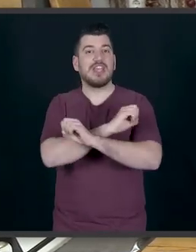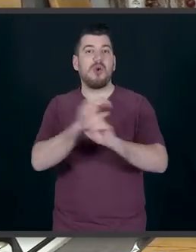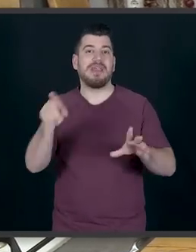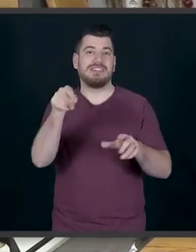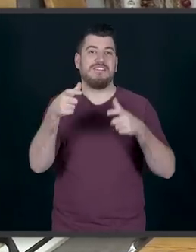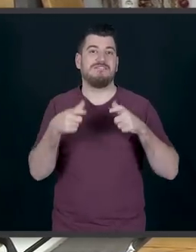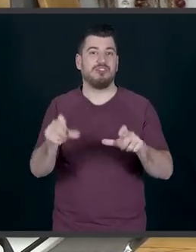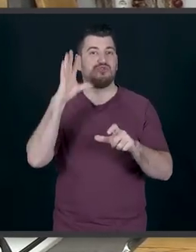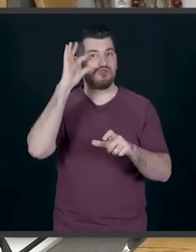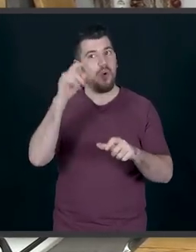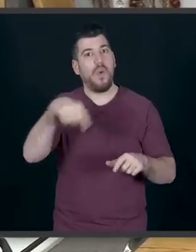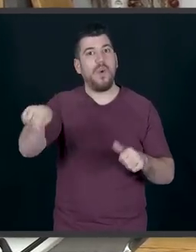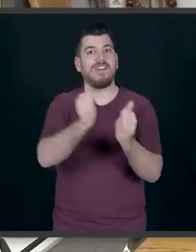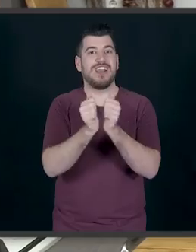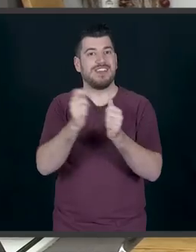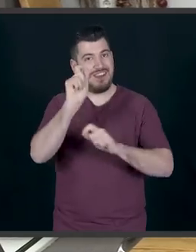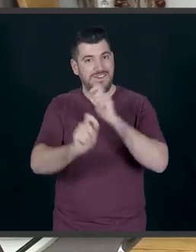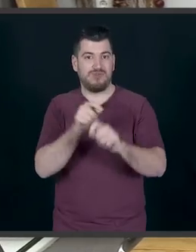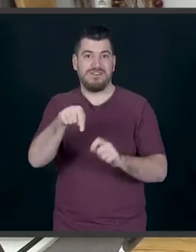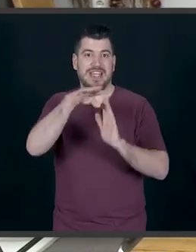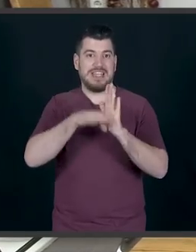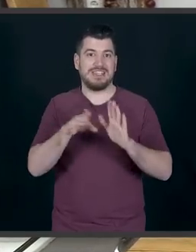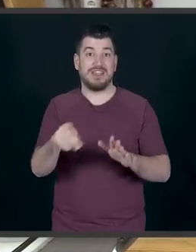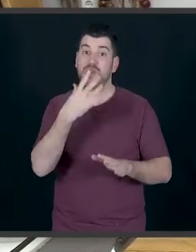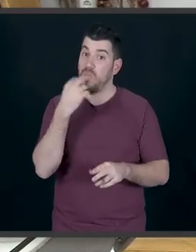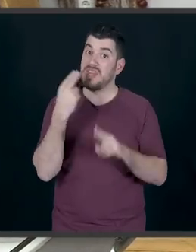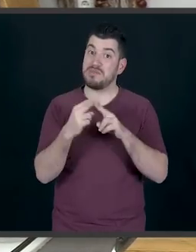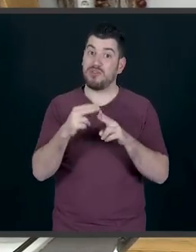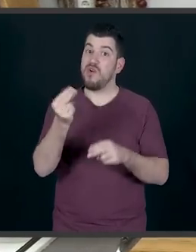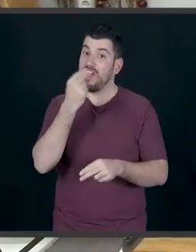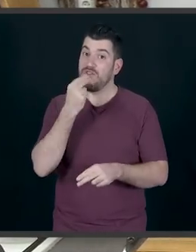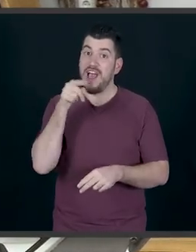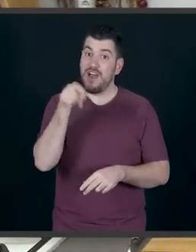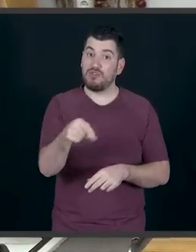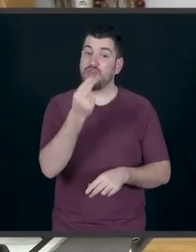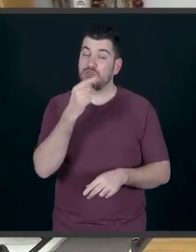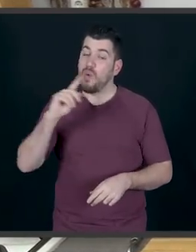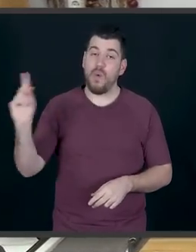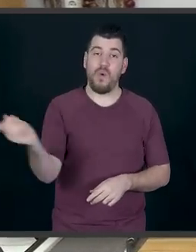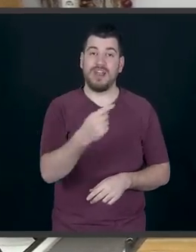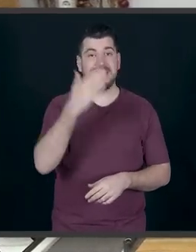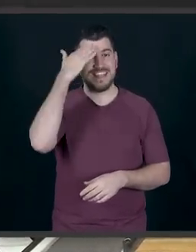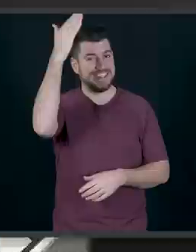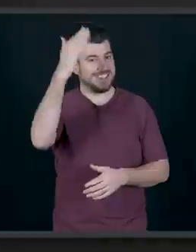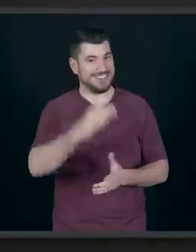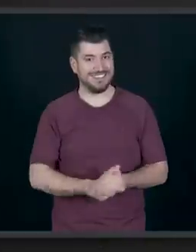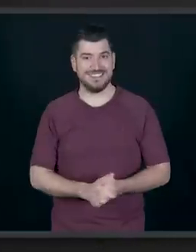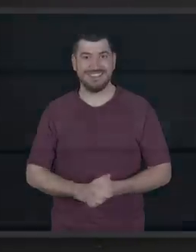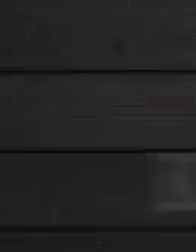να φτιάξουν αυτό το υπέροχο χοιρινό, γιατί όλοι αξίζουν να φάνε κάτι σαν γι' αυτό. Γεια σας.